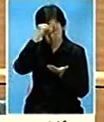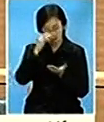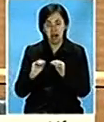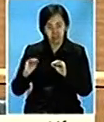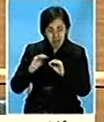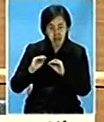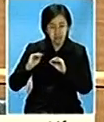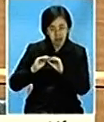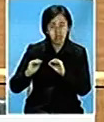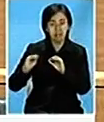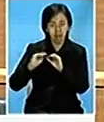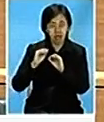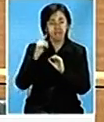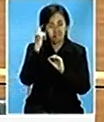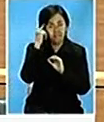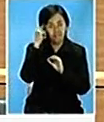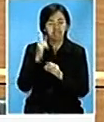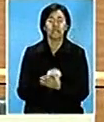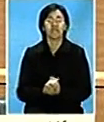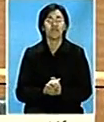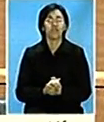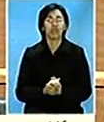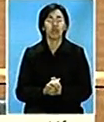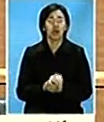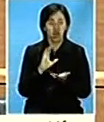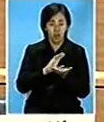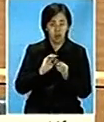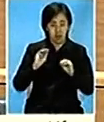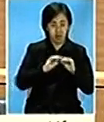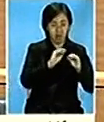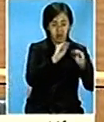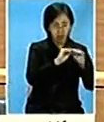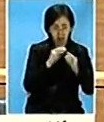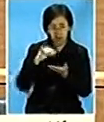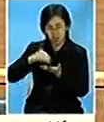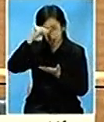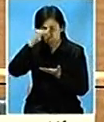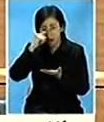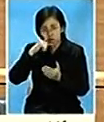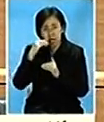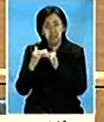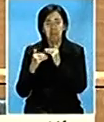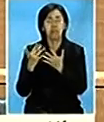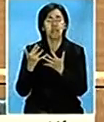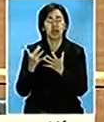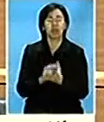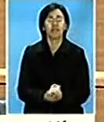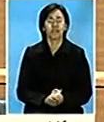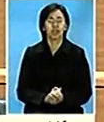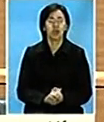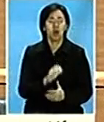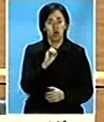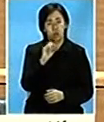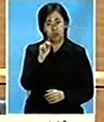นะครับในขณะที่คุณภาพการศึกษาเรากับด้อยลงมาการวัดผลในประเทศเนี่ยผล O-net เ